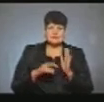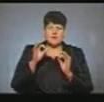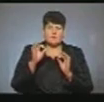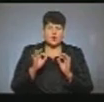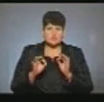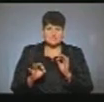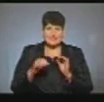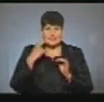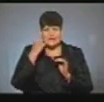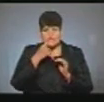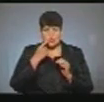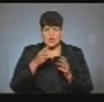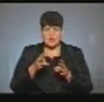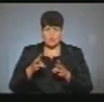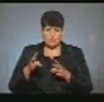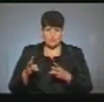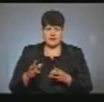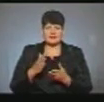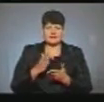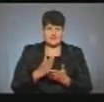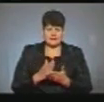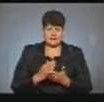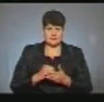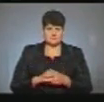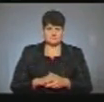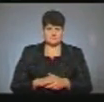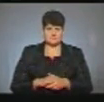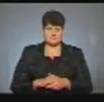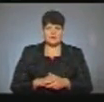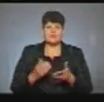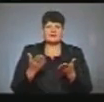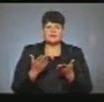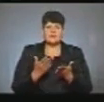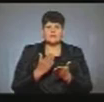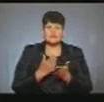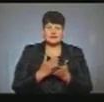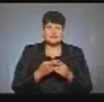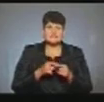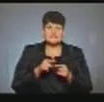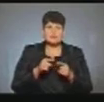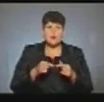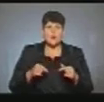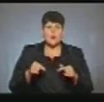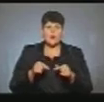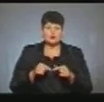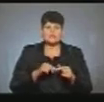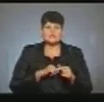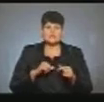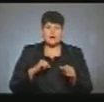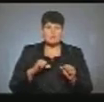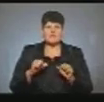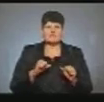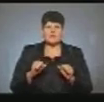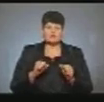70% індивідуальне опалення є. Де знаходяться ці органи